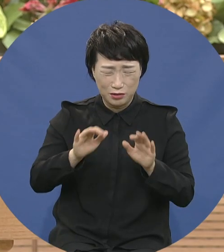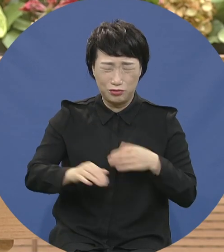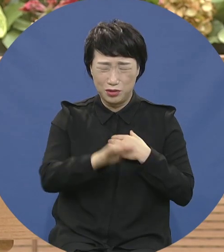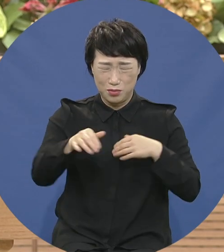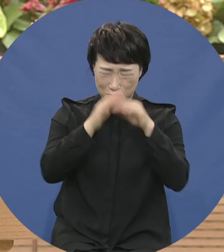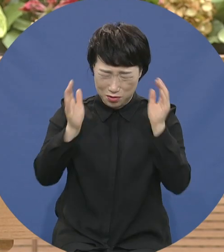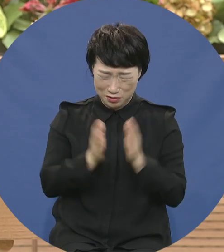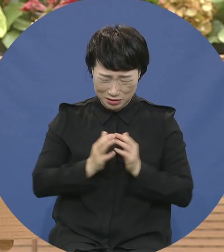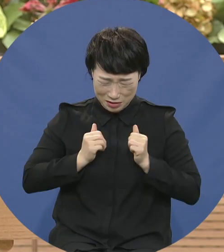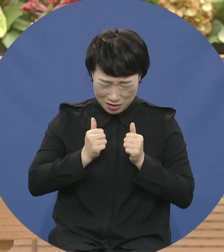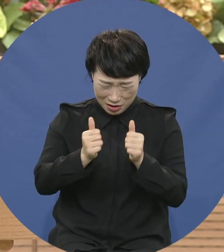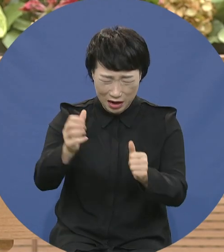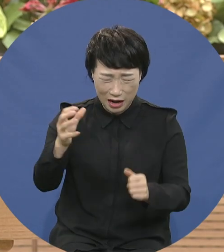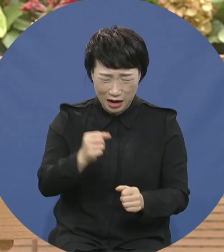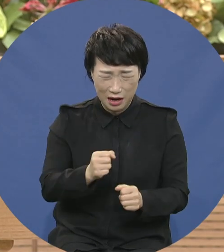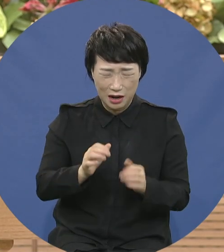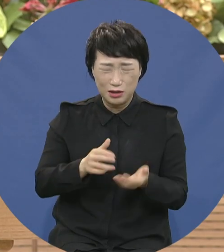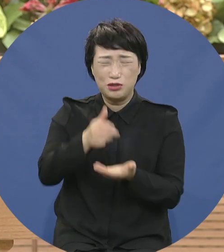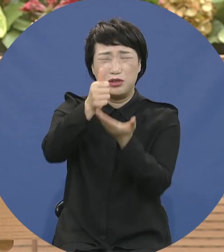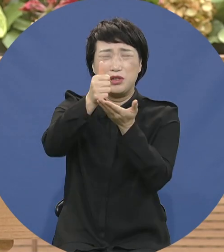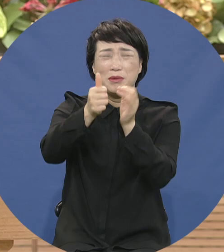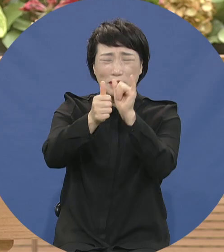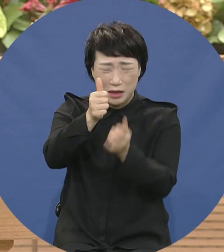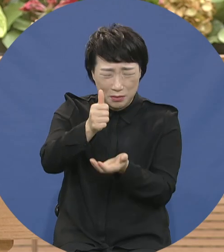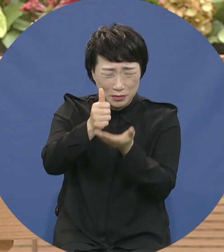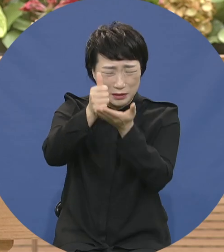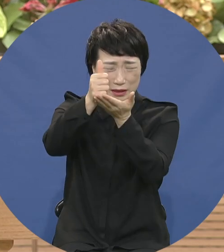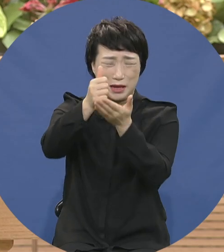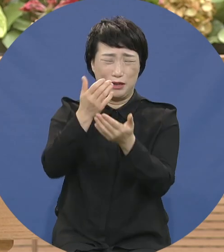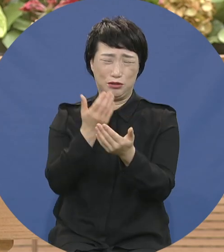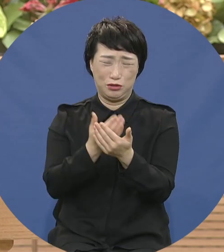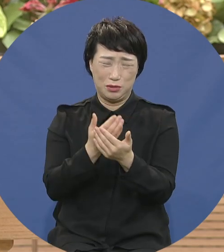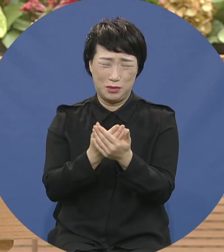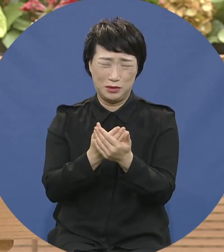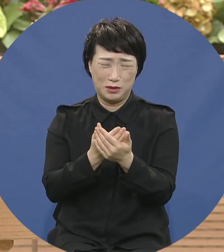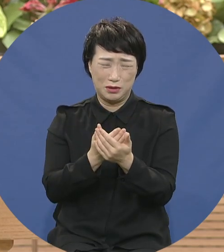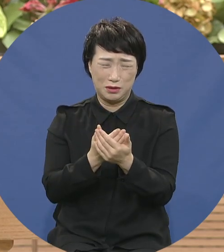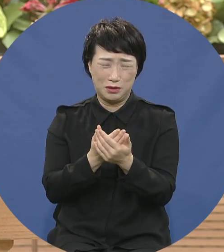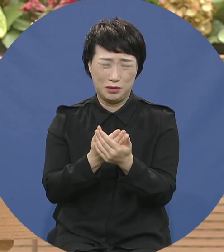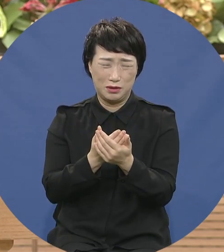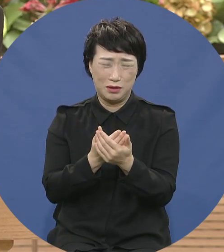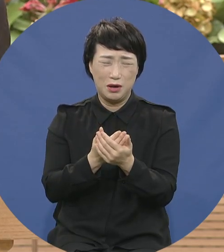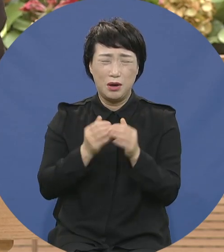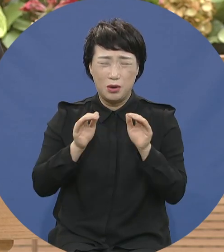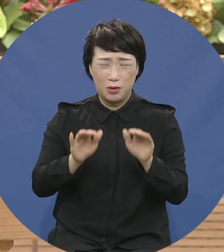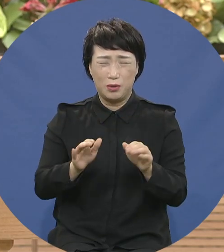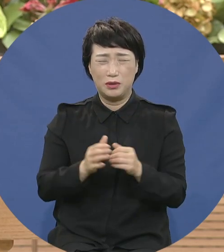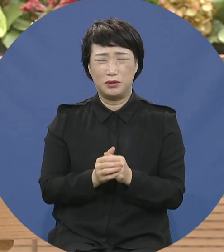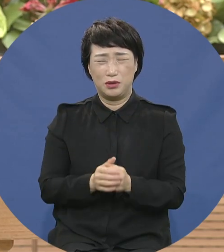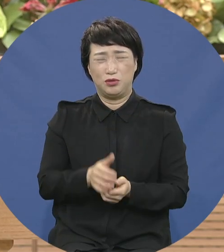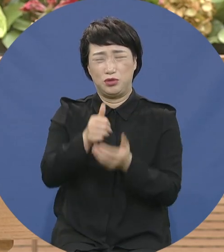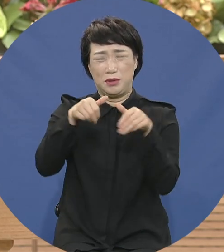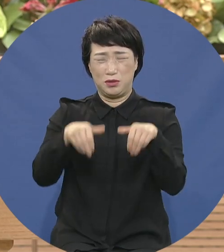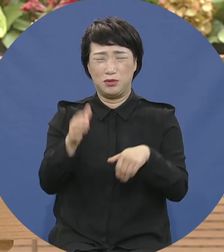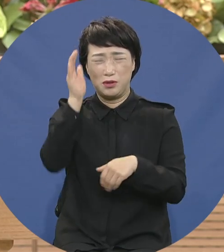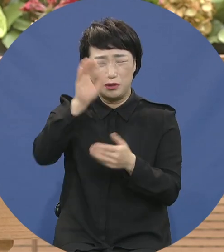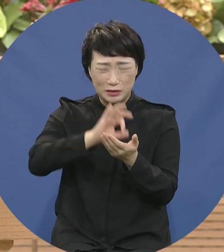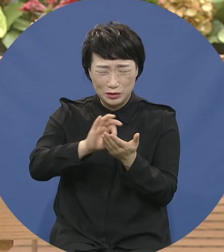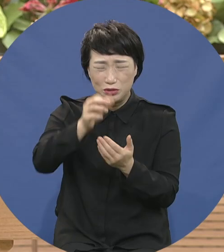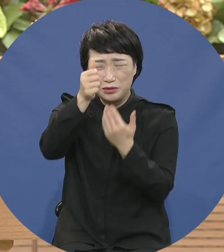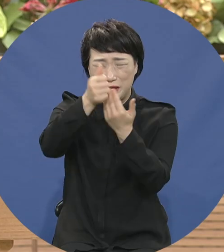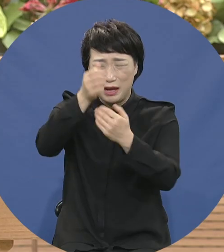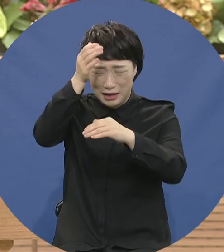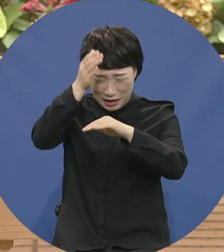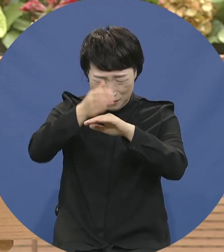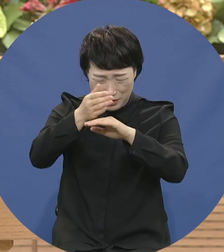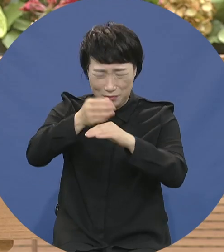다 열심을 품어 주를 섬기게 하옵소서. 오늘 또 주의 종을 사용하신